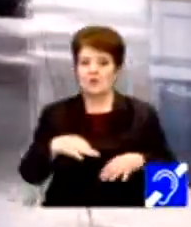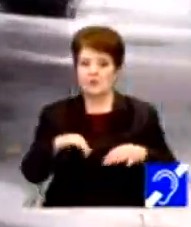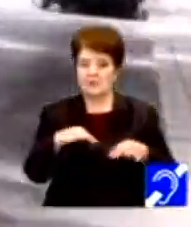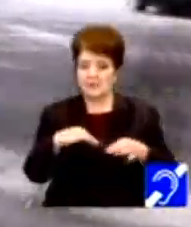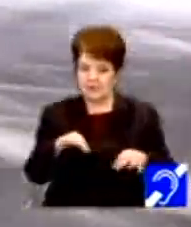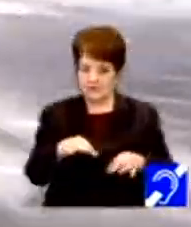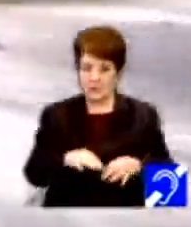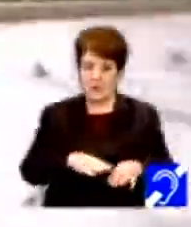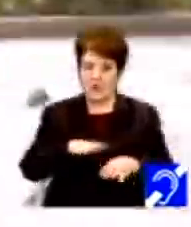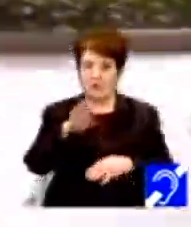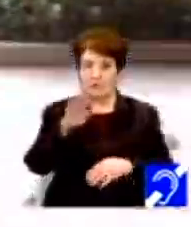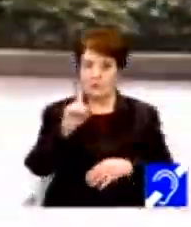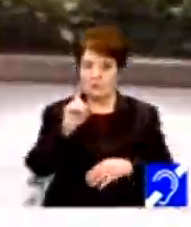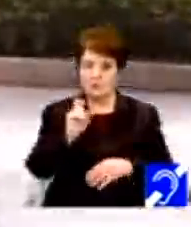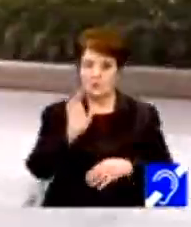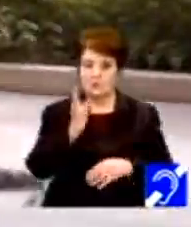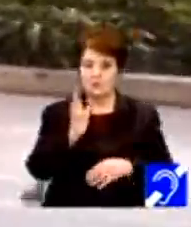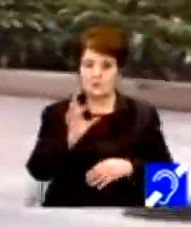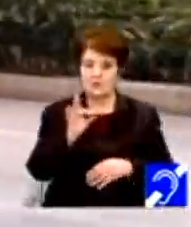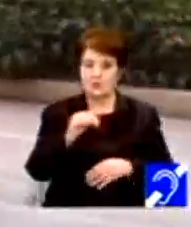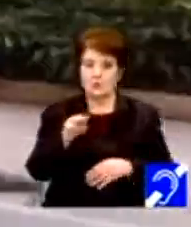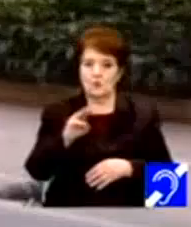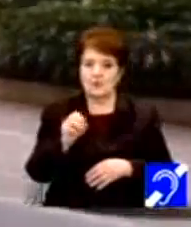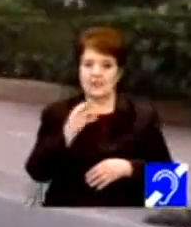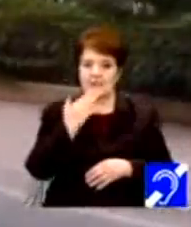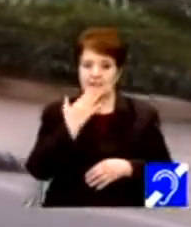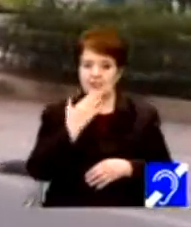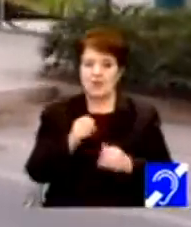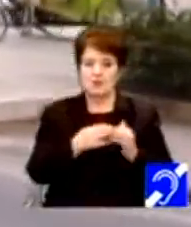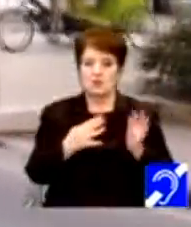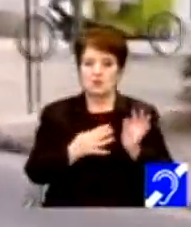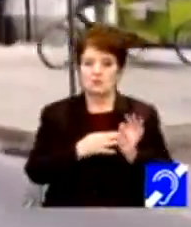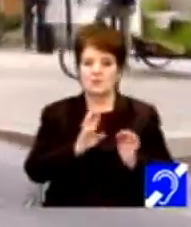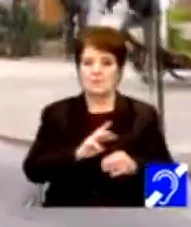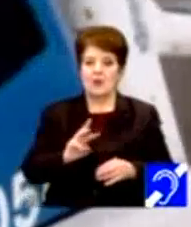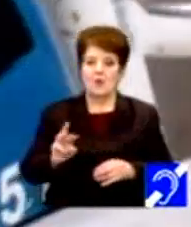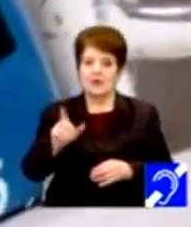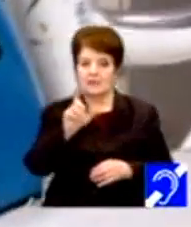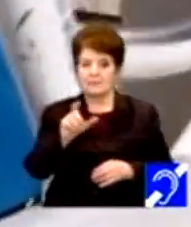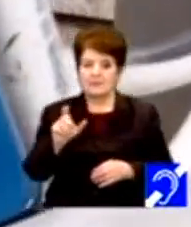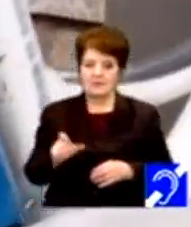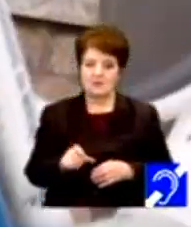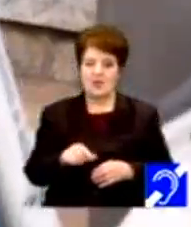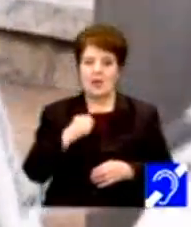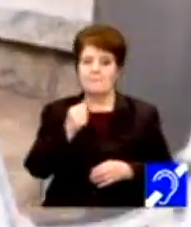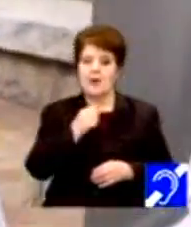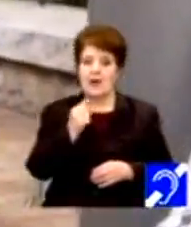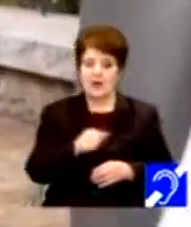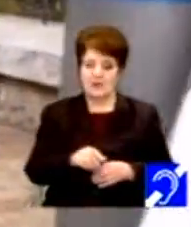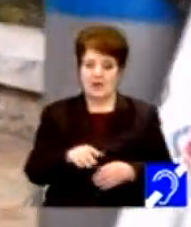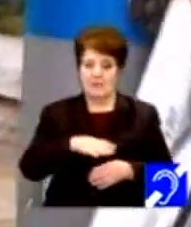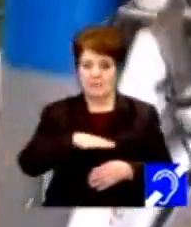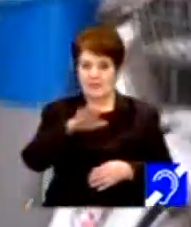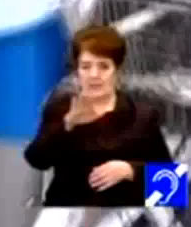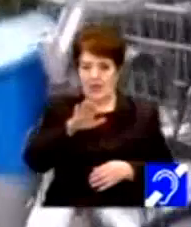invidiat. Aeroportul are 150 de rute internaționale și aproape 19 milioane de pasageri pe an. Pe lângă cursele